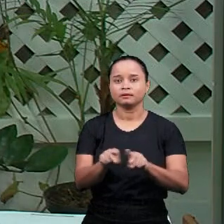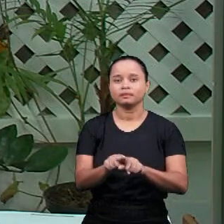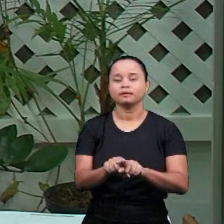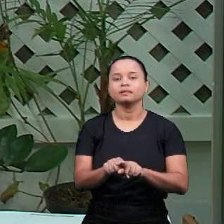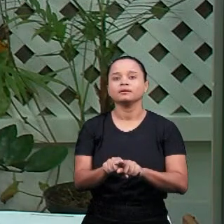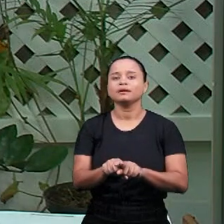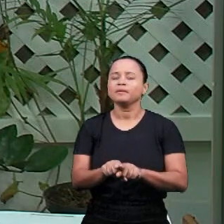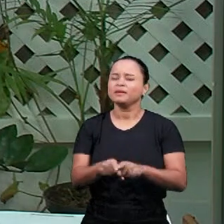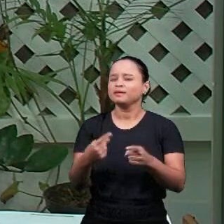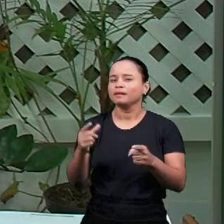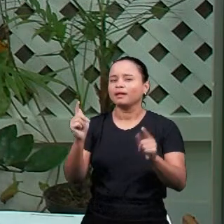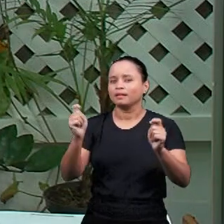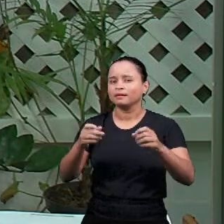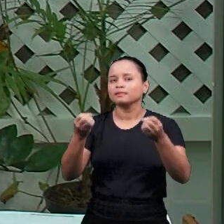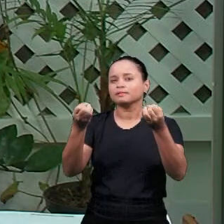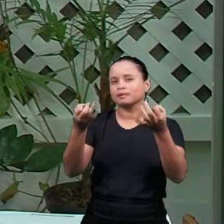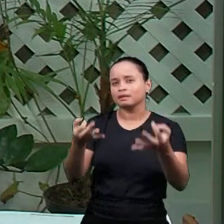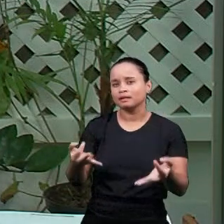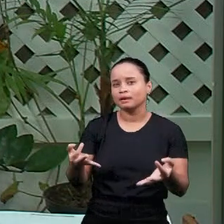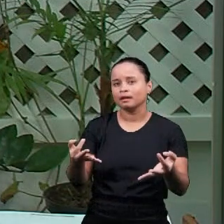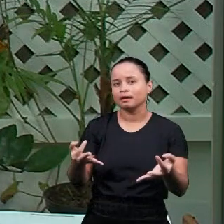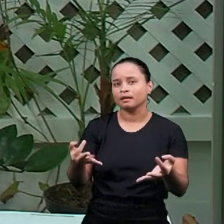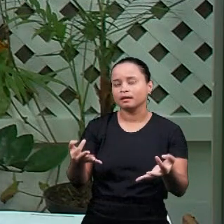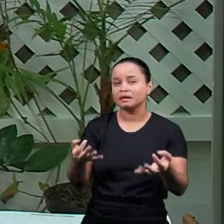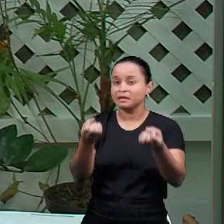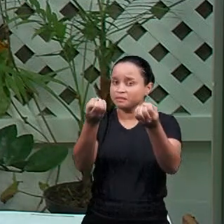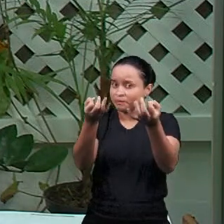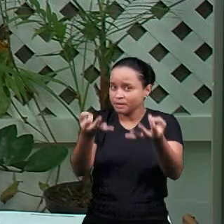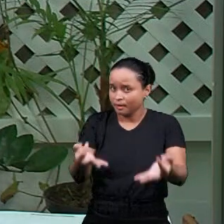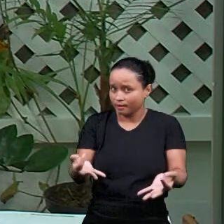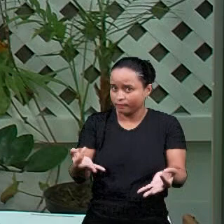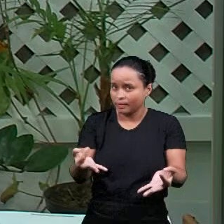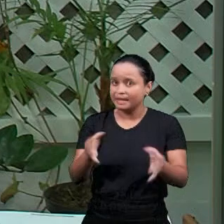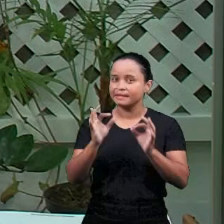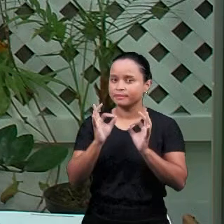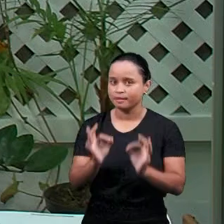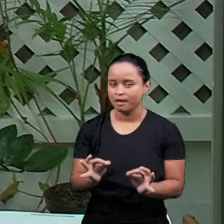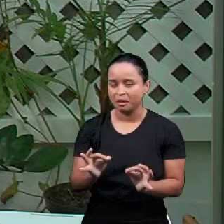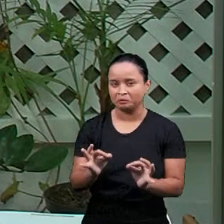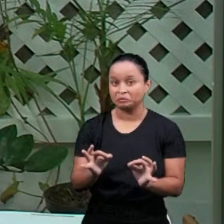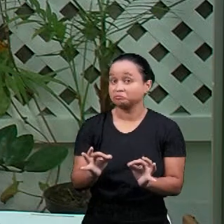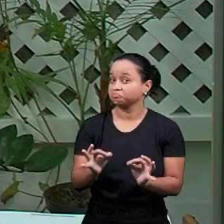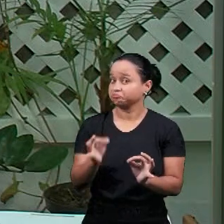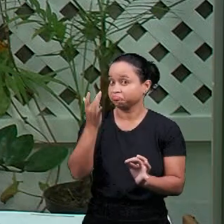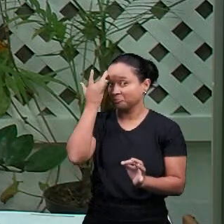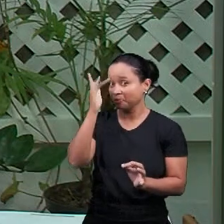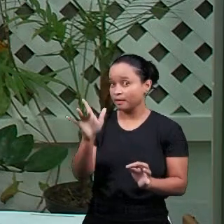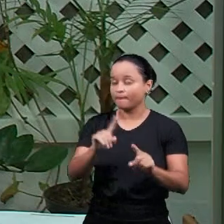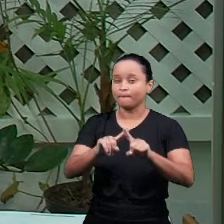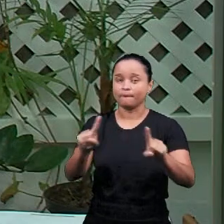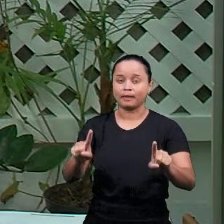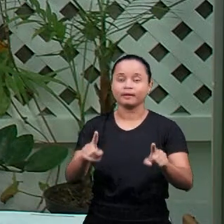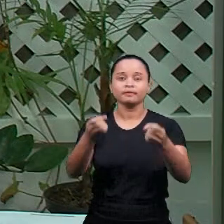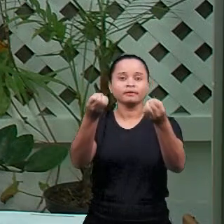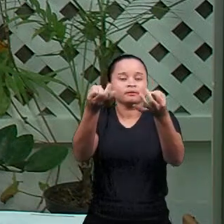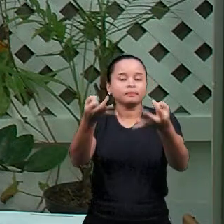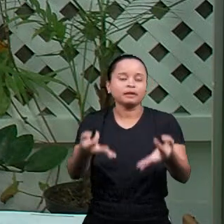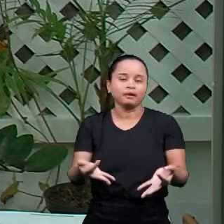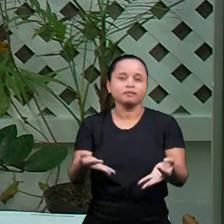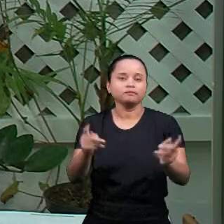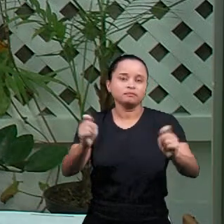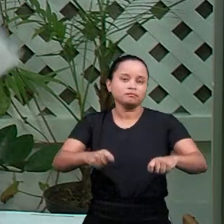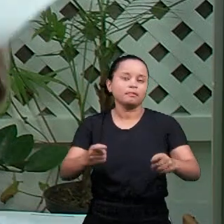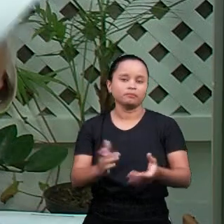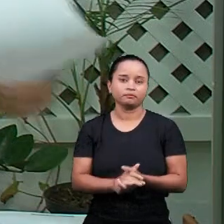cela s'explique. Donc, ce n'est pas justifié, mais il y a une explication.